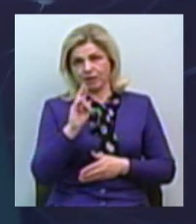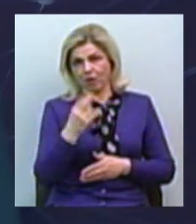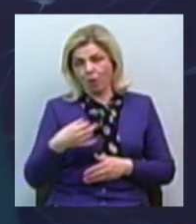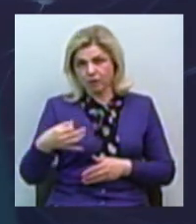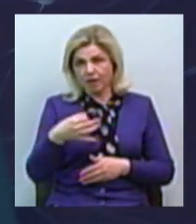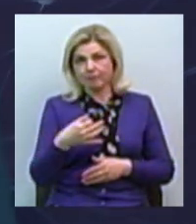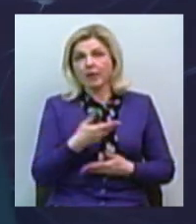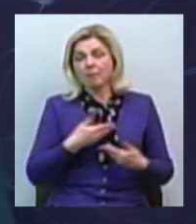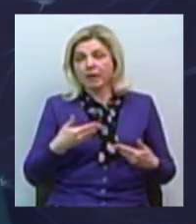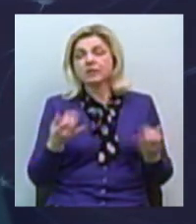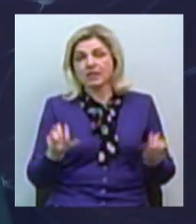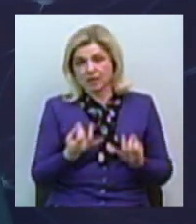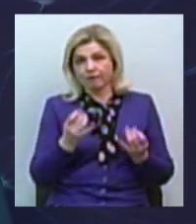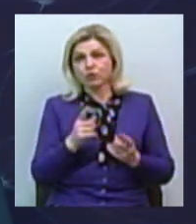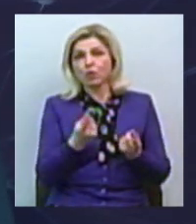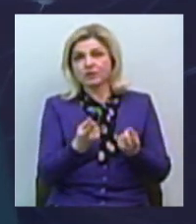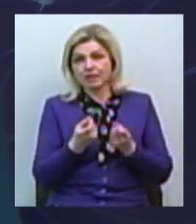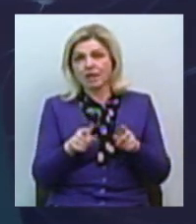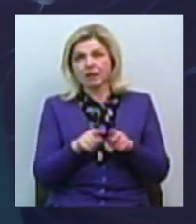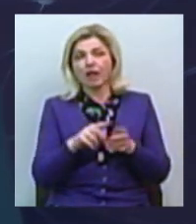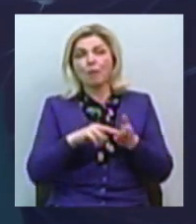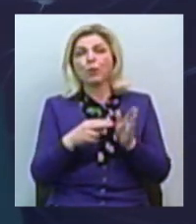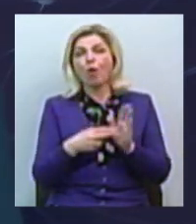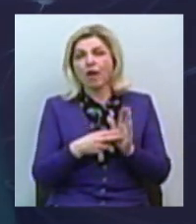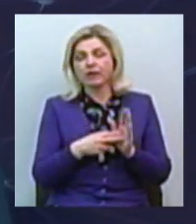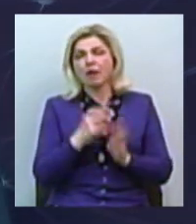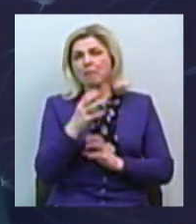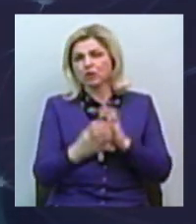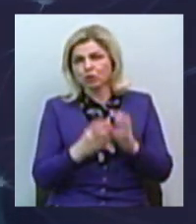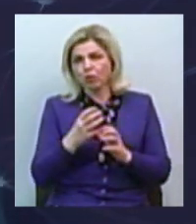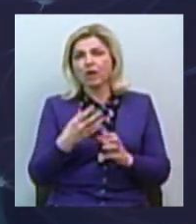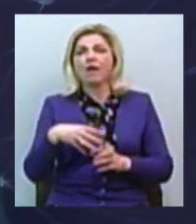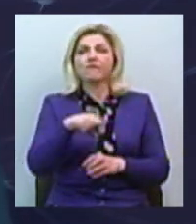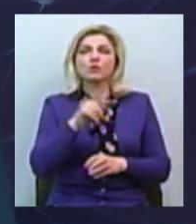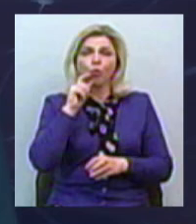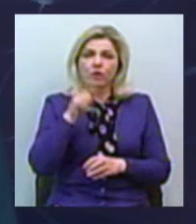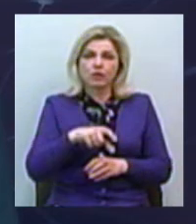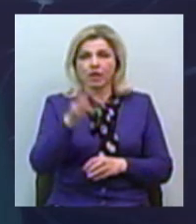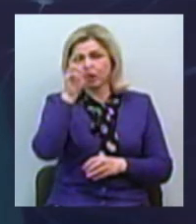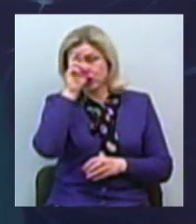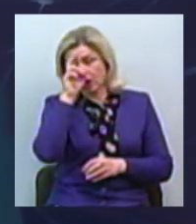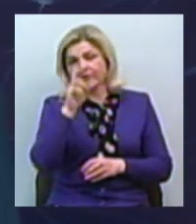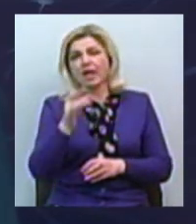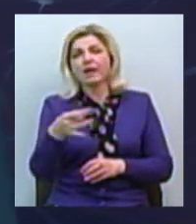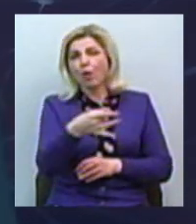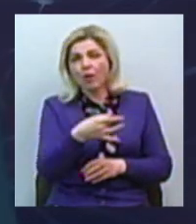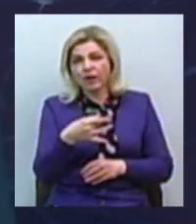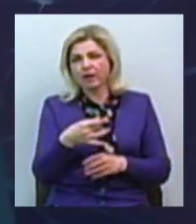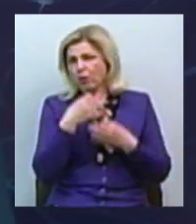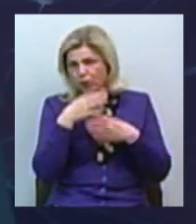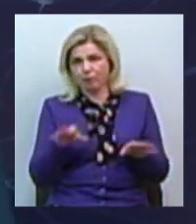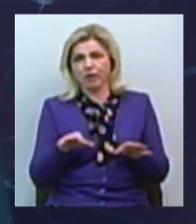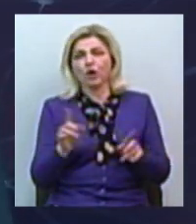дуже зацікавлені в тому, щоб залучати такі проекти міжнародні, всеукраїнські, там державні, да, регіональні, щоб у